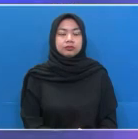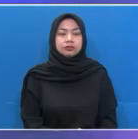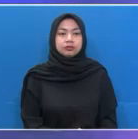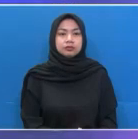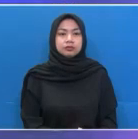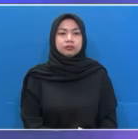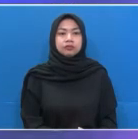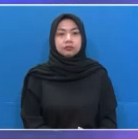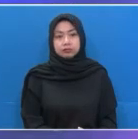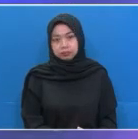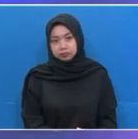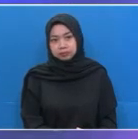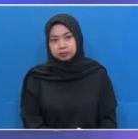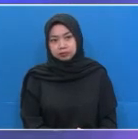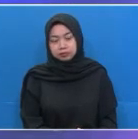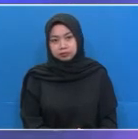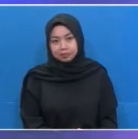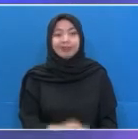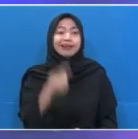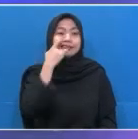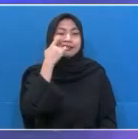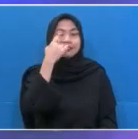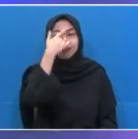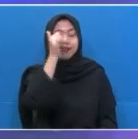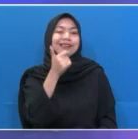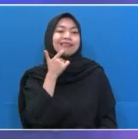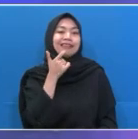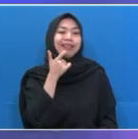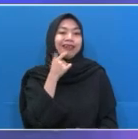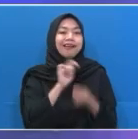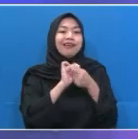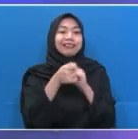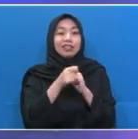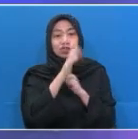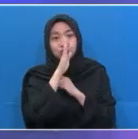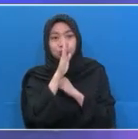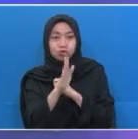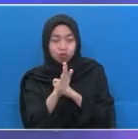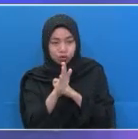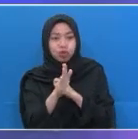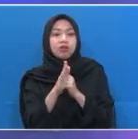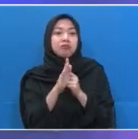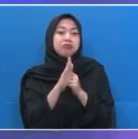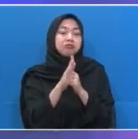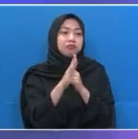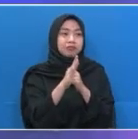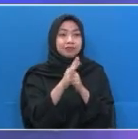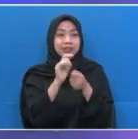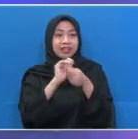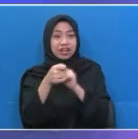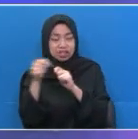lantas Bagaimana hasil kesaksian dari ahli soal uji kejujuran ini akan mempengaruhi